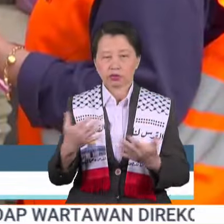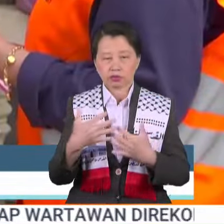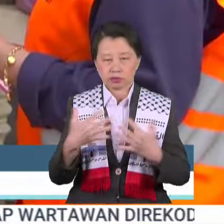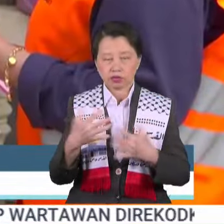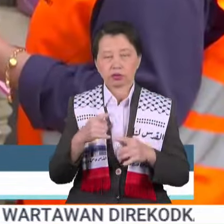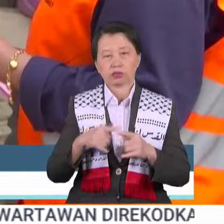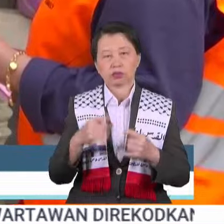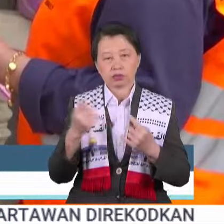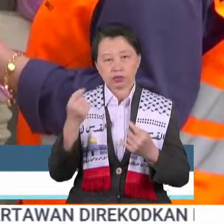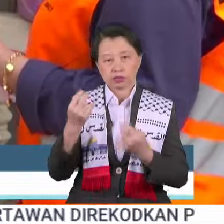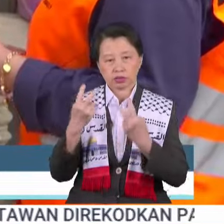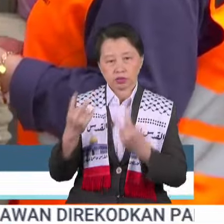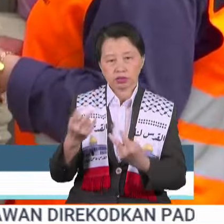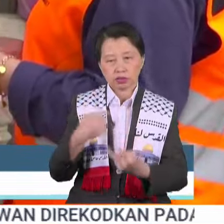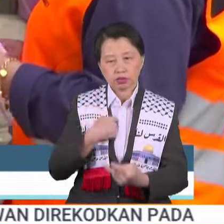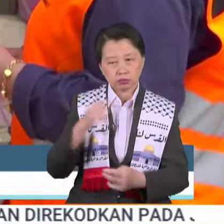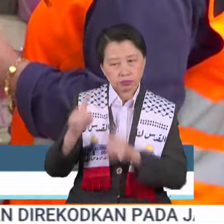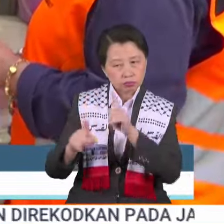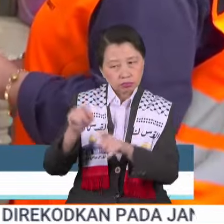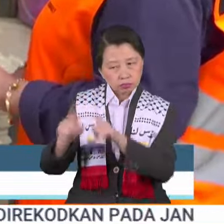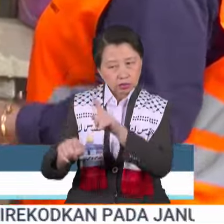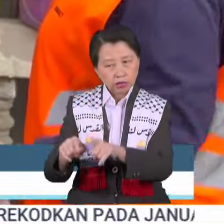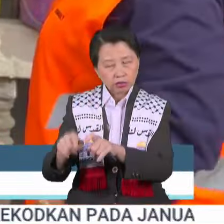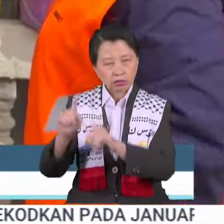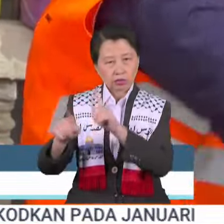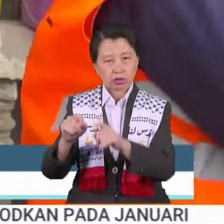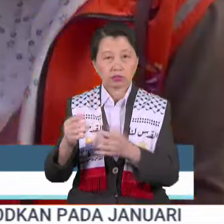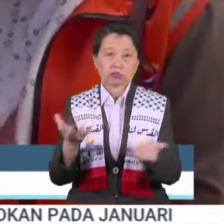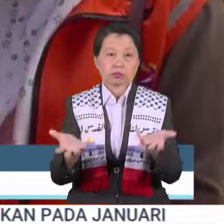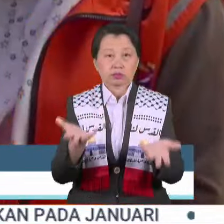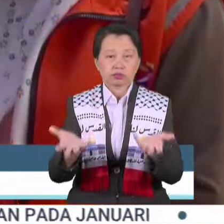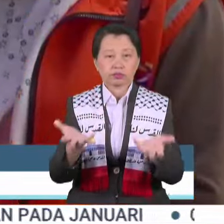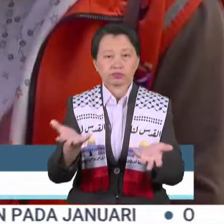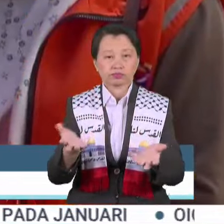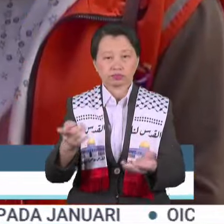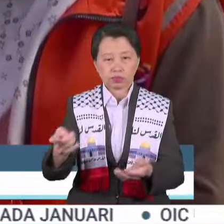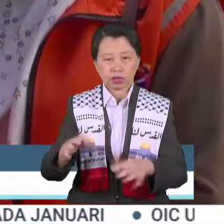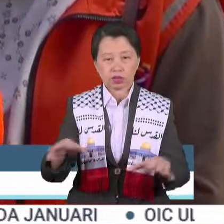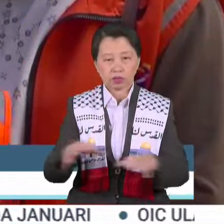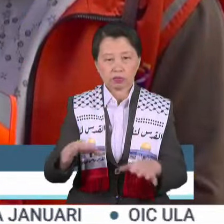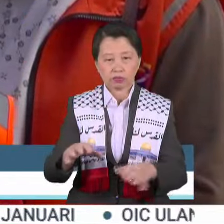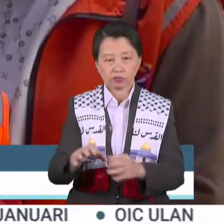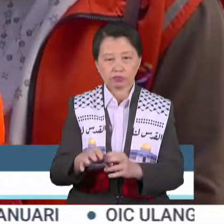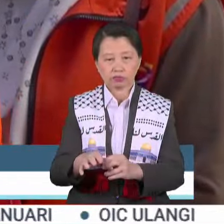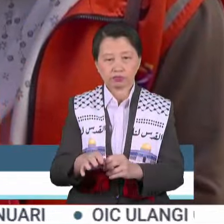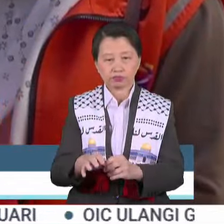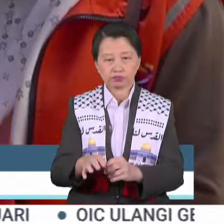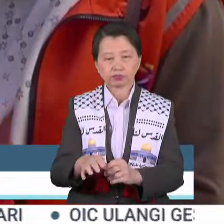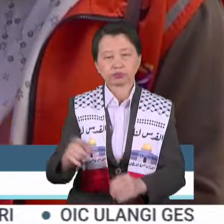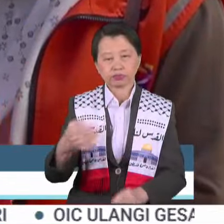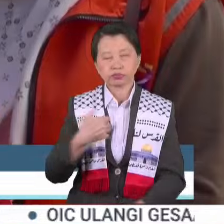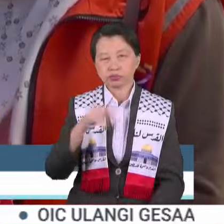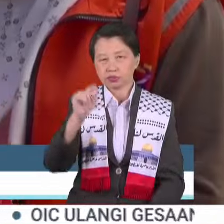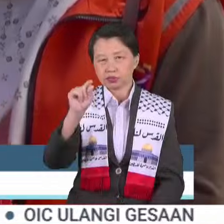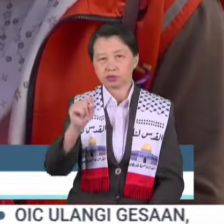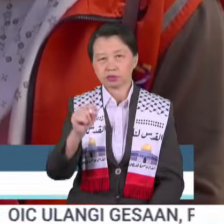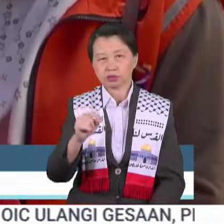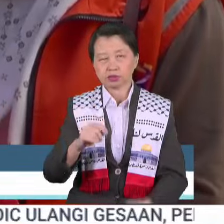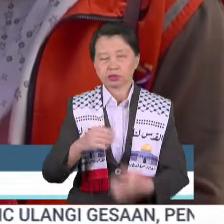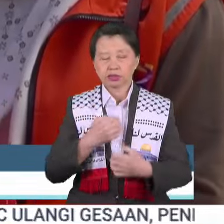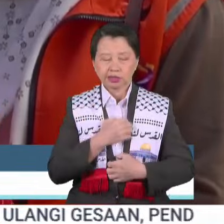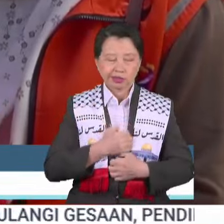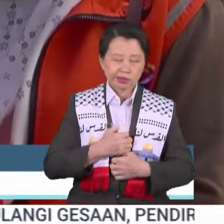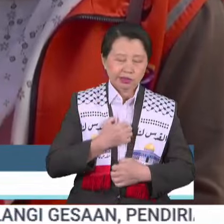tadi alhamdulillah lah, bila kita tanya pun, dari segi mungkin gangguan emosi apa? Emosi itu adalah sedikit terganggu